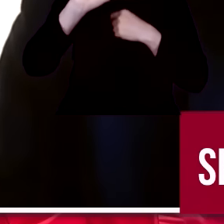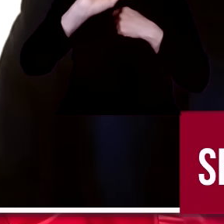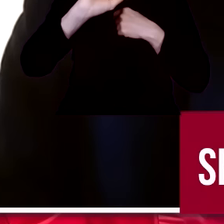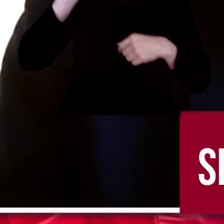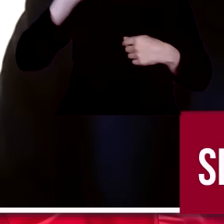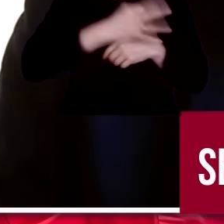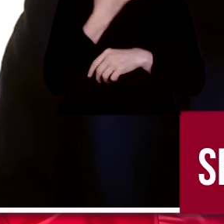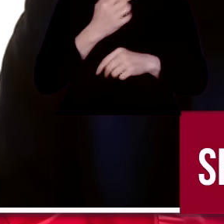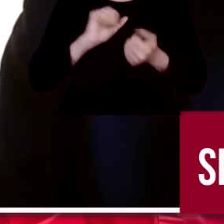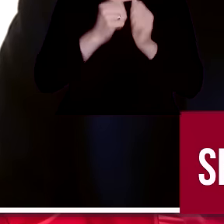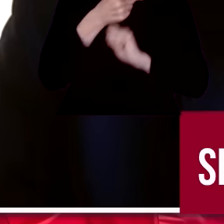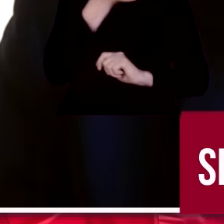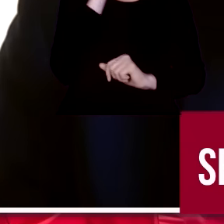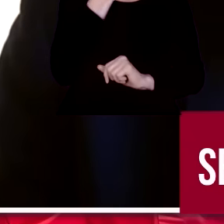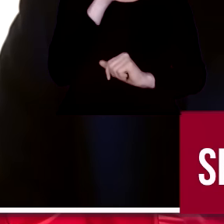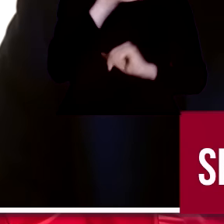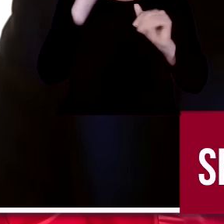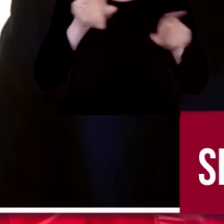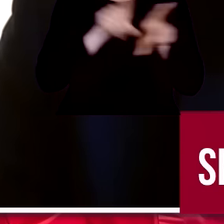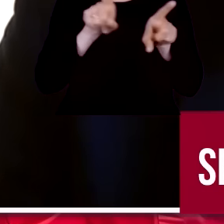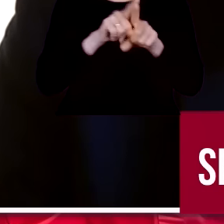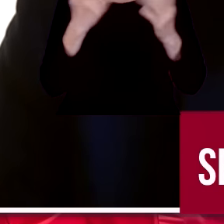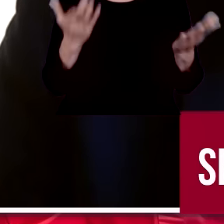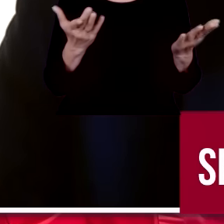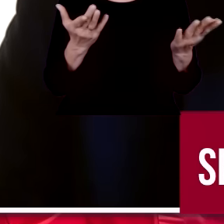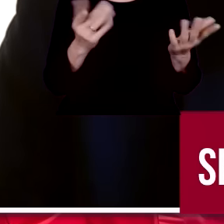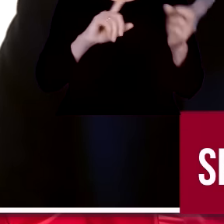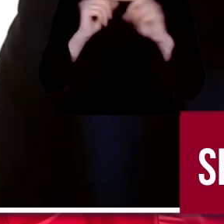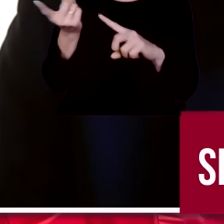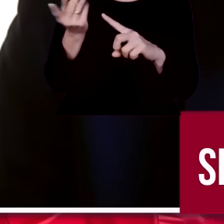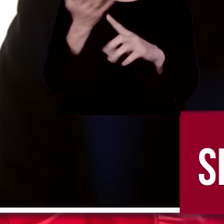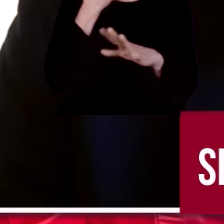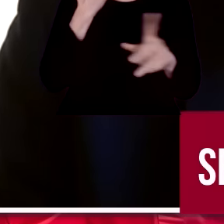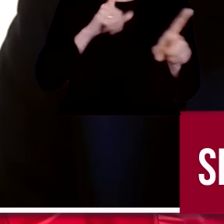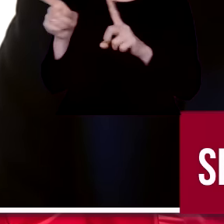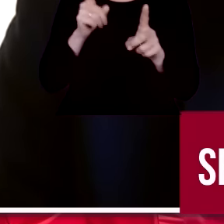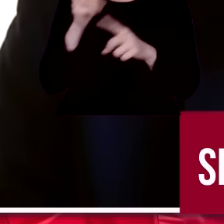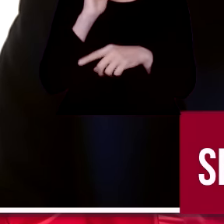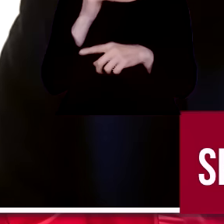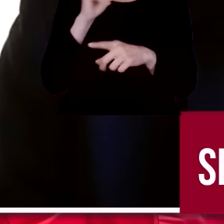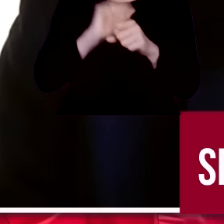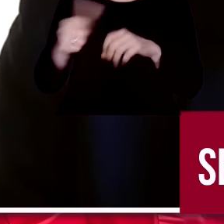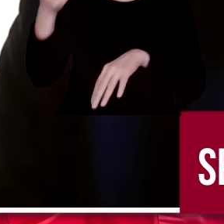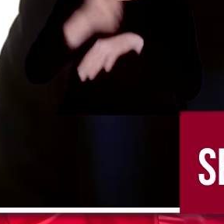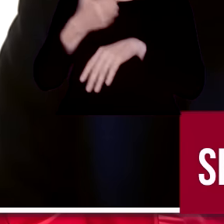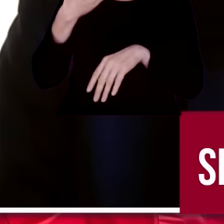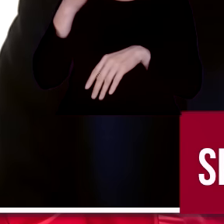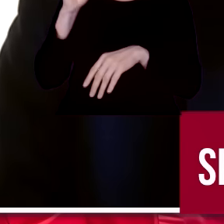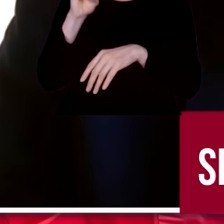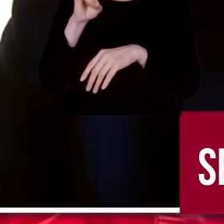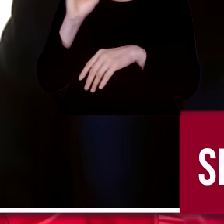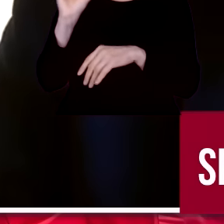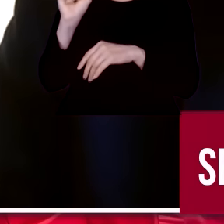bo ciebie może spotkać to samo albo nam nie ma żadnego znaczenia kto jest na szele MSW Kto jest